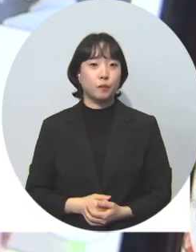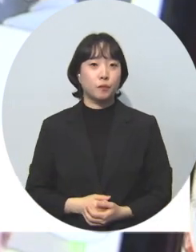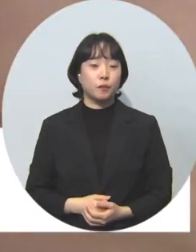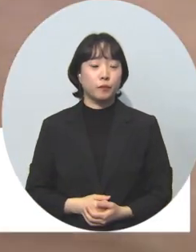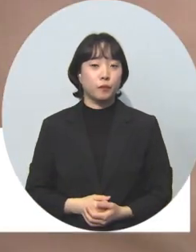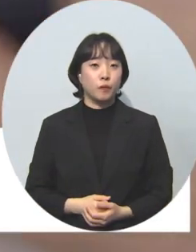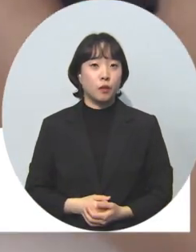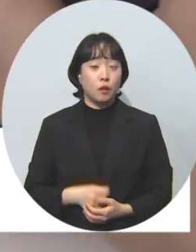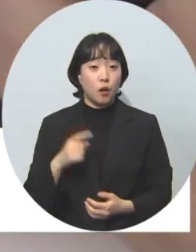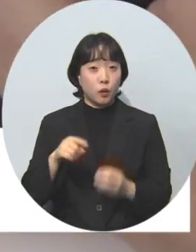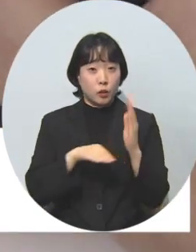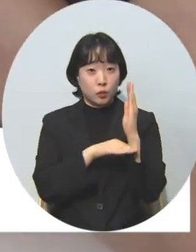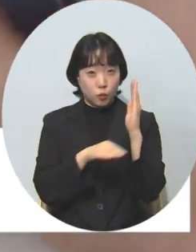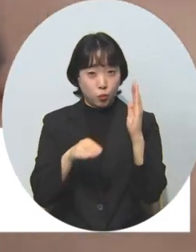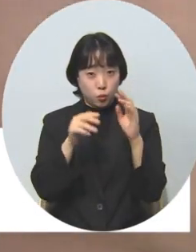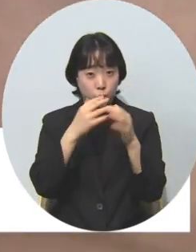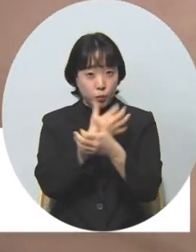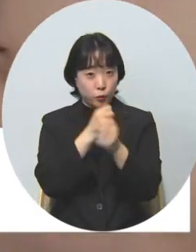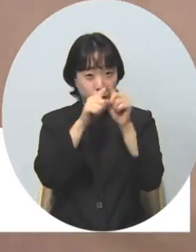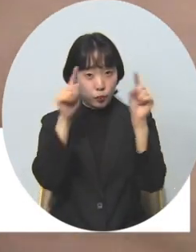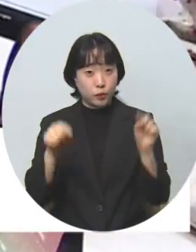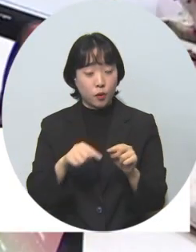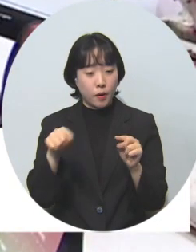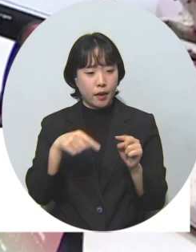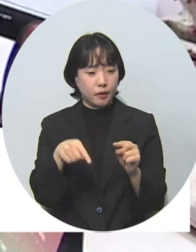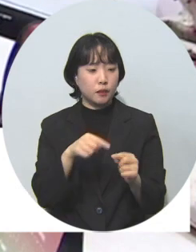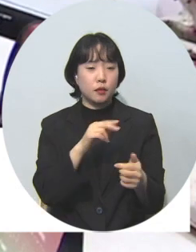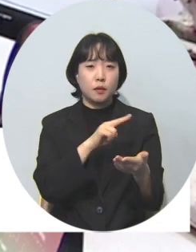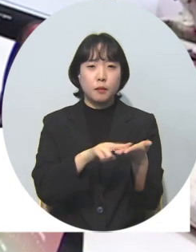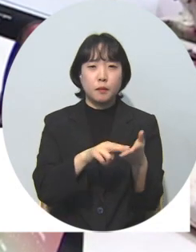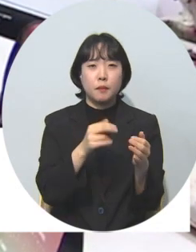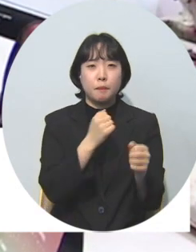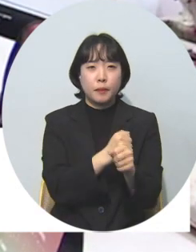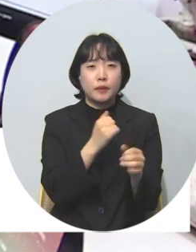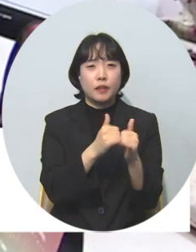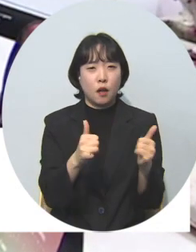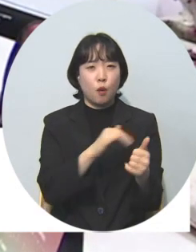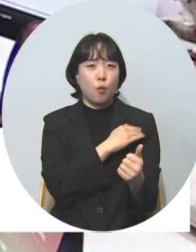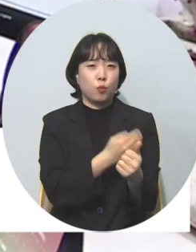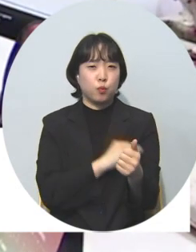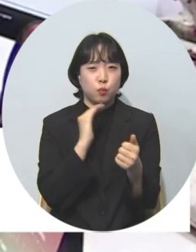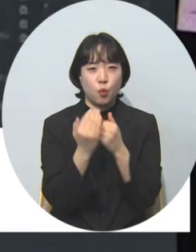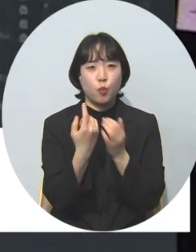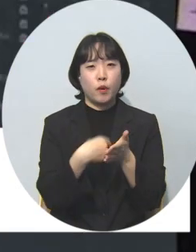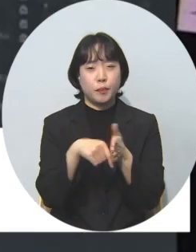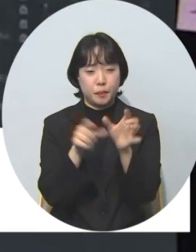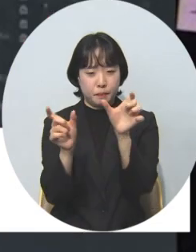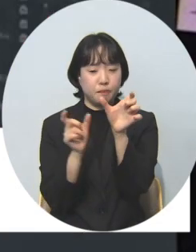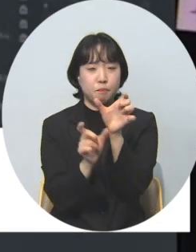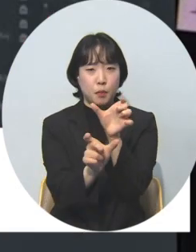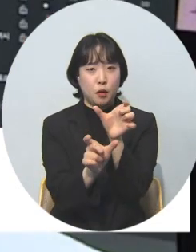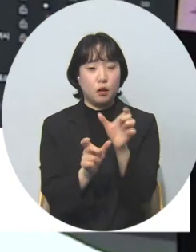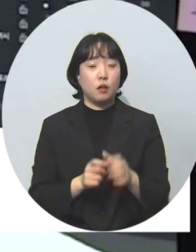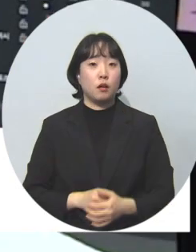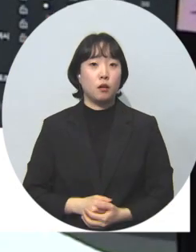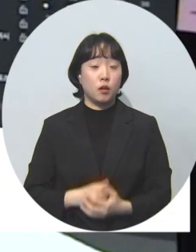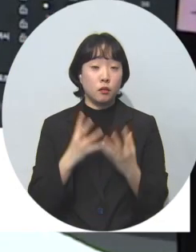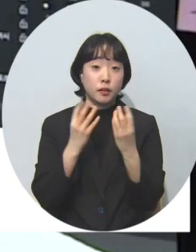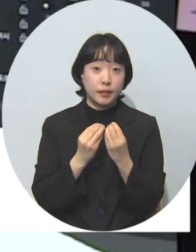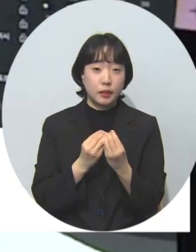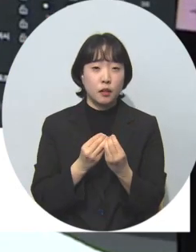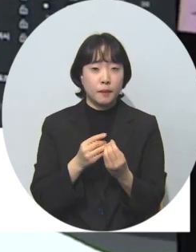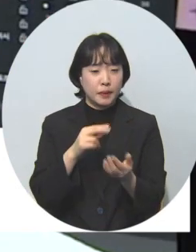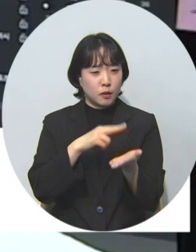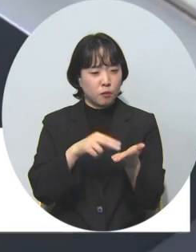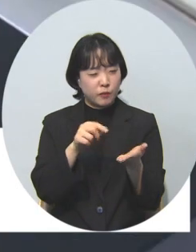표준 계약서 여섯 종에 창작자의 권익 보호를 위한 조항을 담았습니다 작품의 특성을 고려해 최소 최대